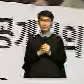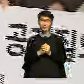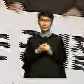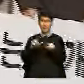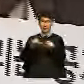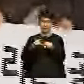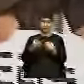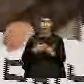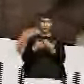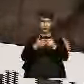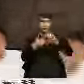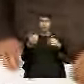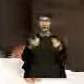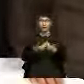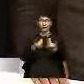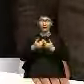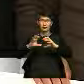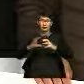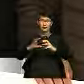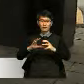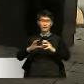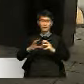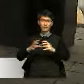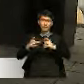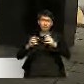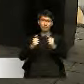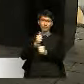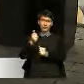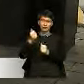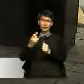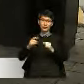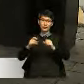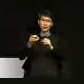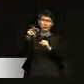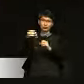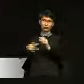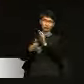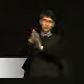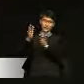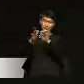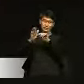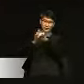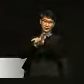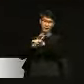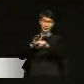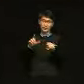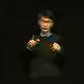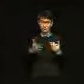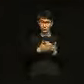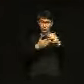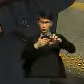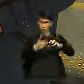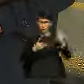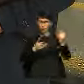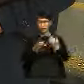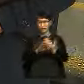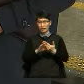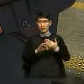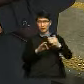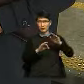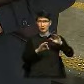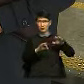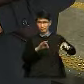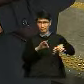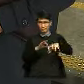lng 발전소를 반대하는 주민 대체 위원회가 여주 c 를 찾았습니다 발전소가 들어설 경우 외로움이나 북내면 을